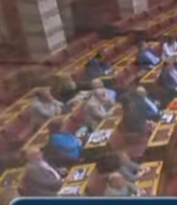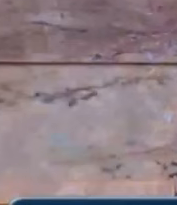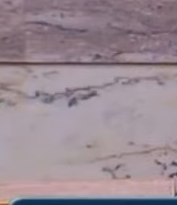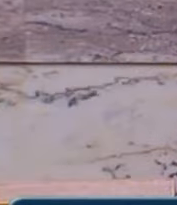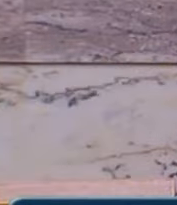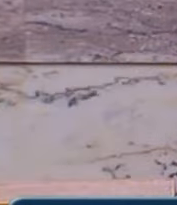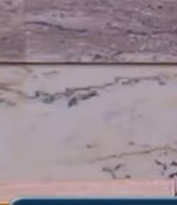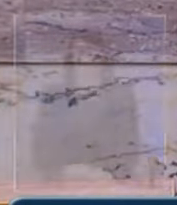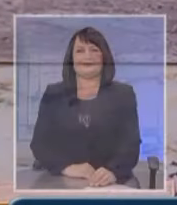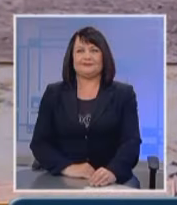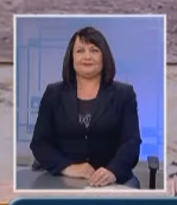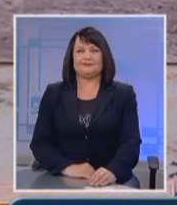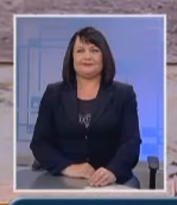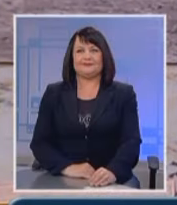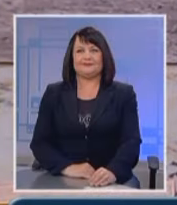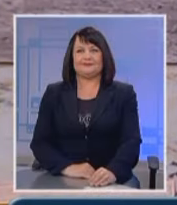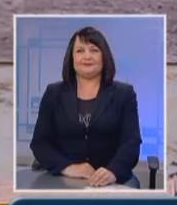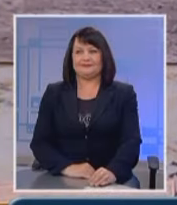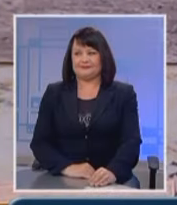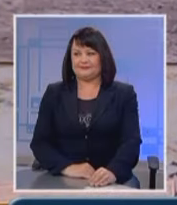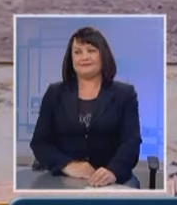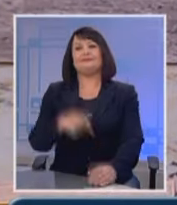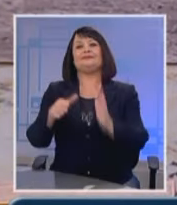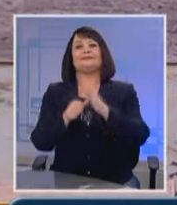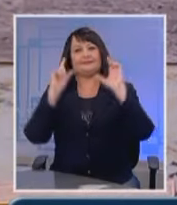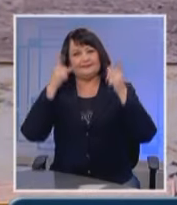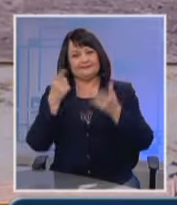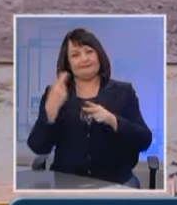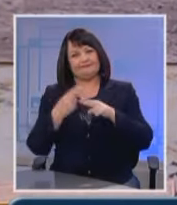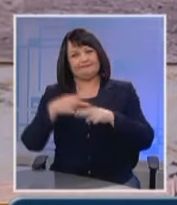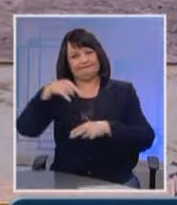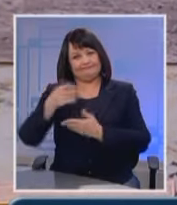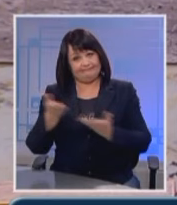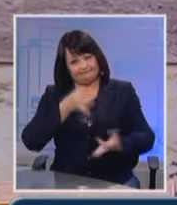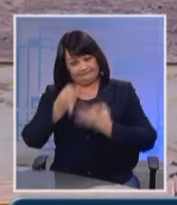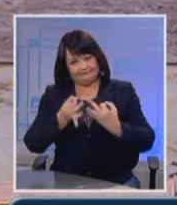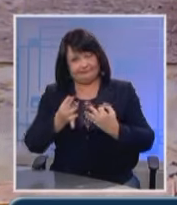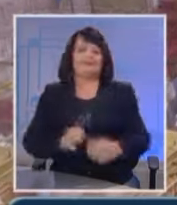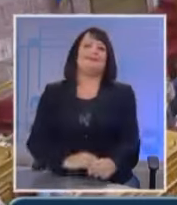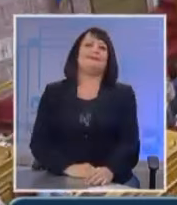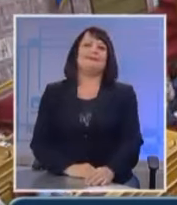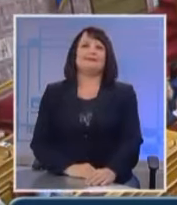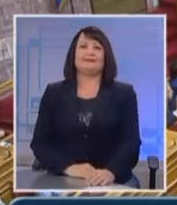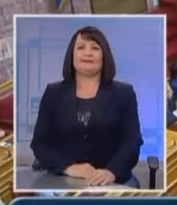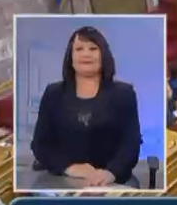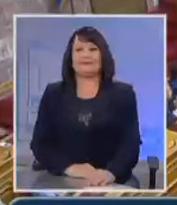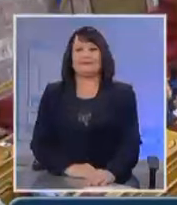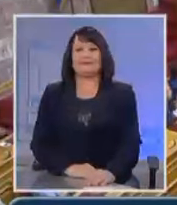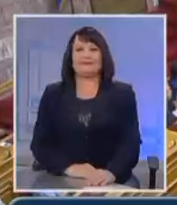Τον λόγο τώρα έχει αυτοεξοχώτης ο Πρόεδρος της Δημοκρατίας, κύριος Πρακόπης Παυλόπουλος.